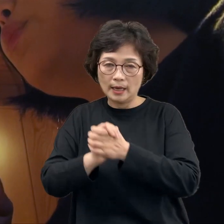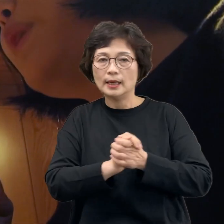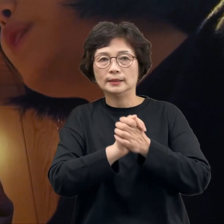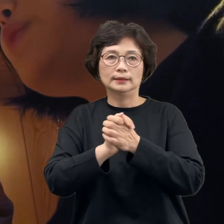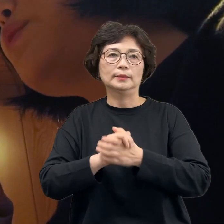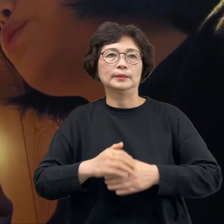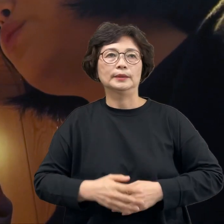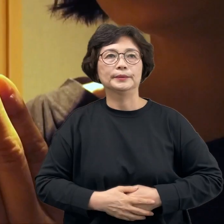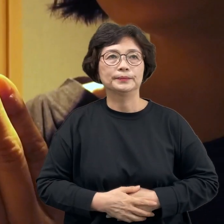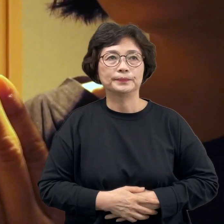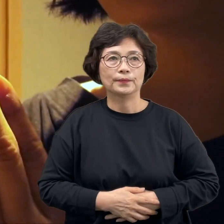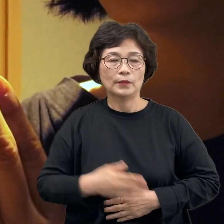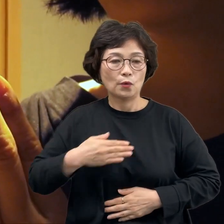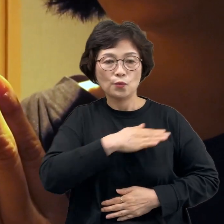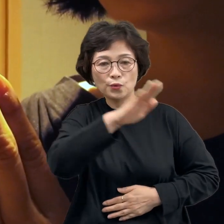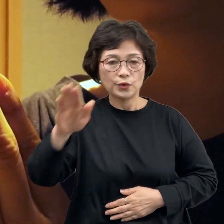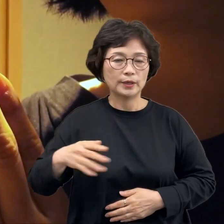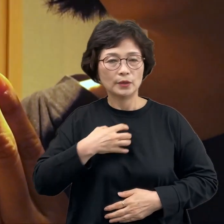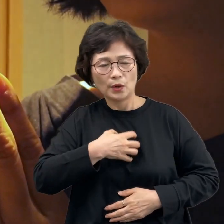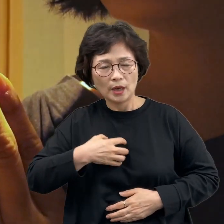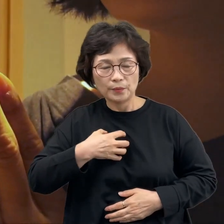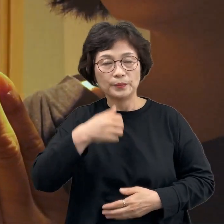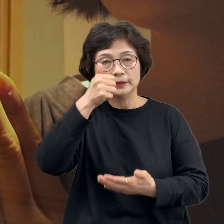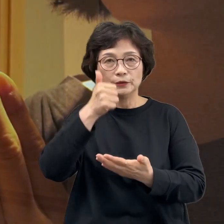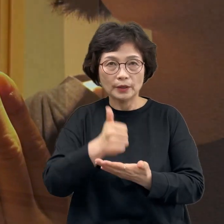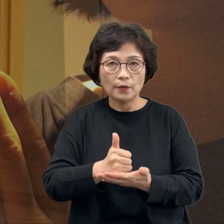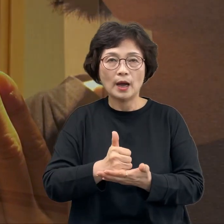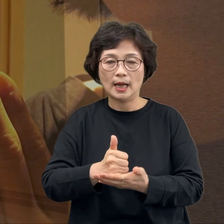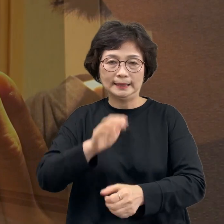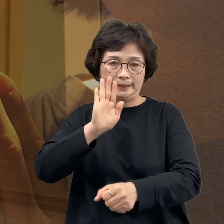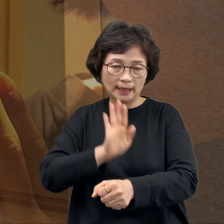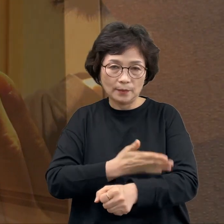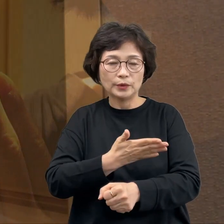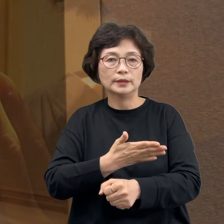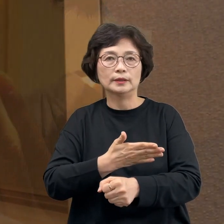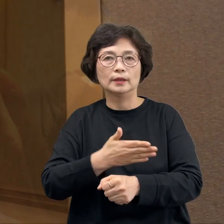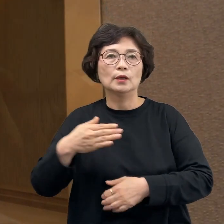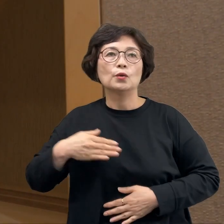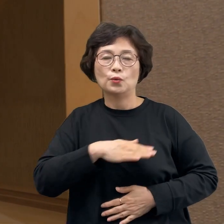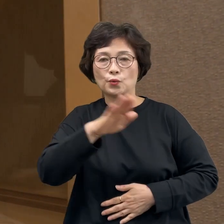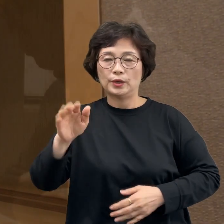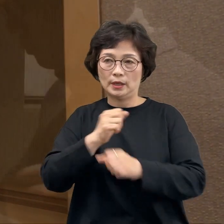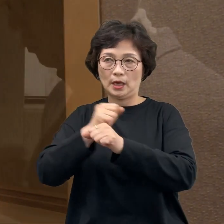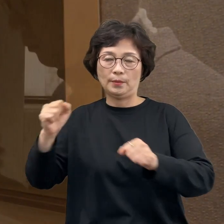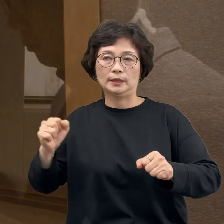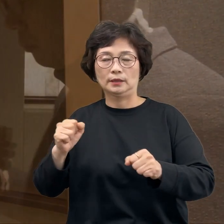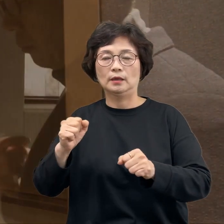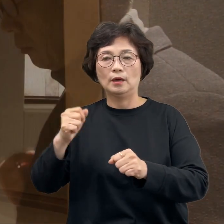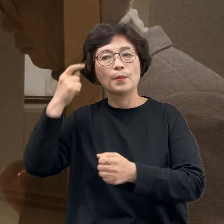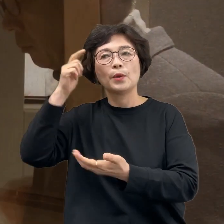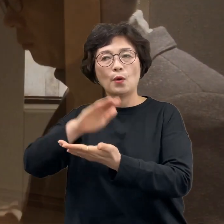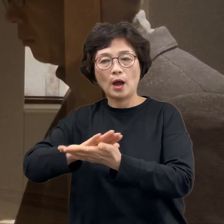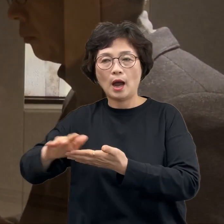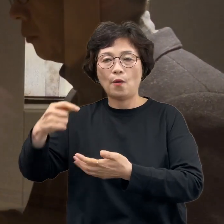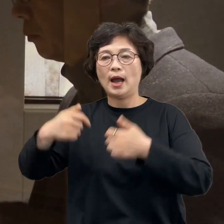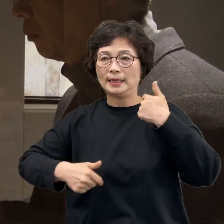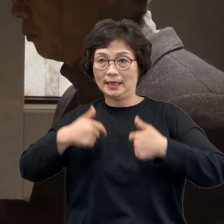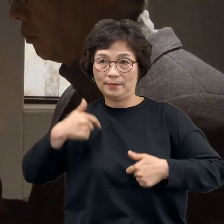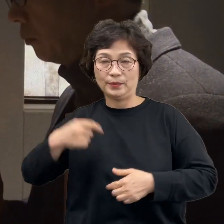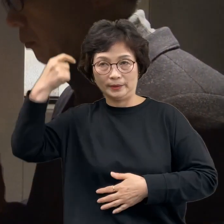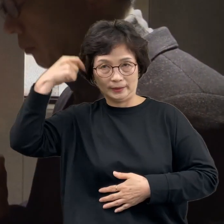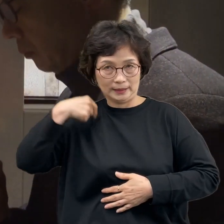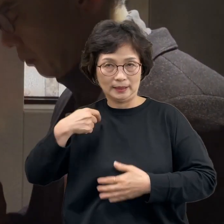성사입니다. 우리를 짓누르는 죄와 잘못에서 우리를 해방시켜 평화와 기쁨을 맛보게